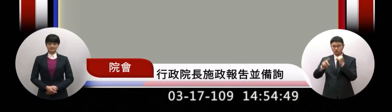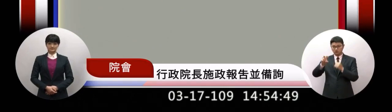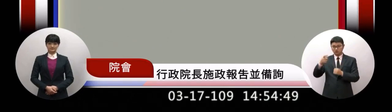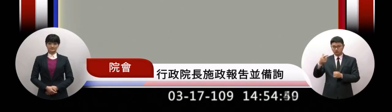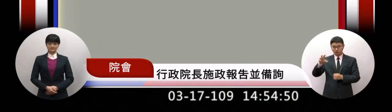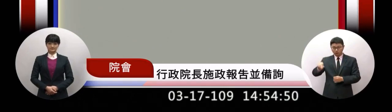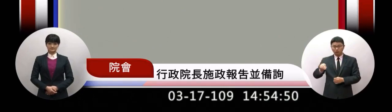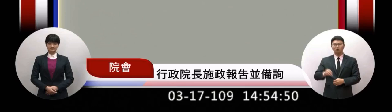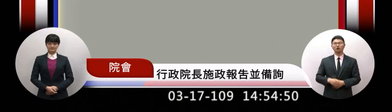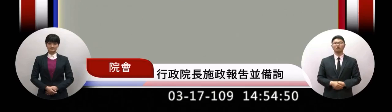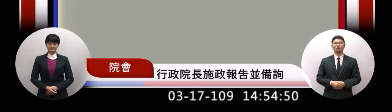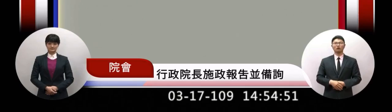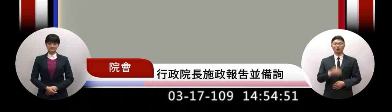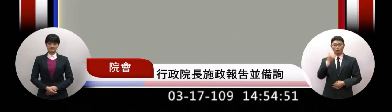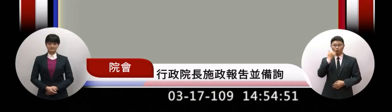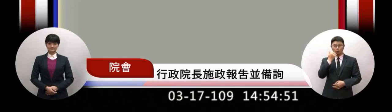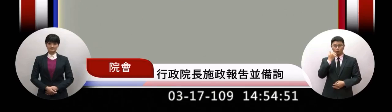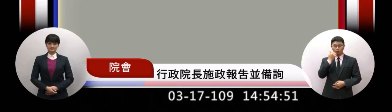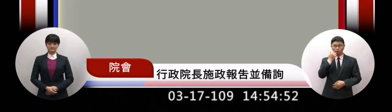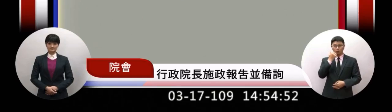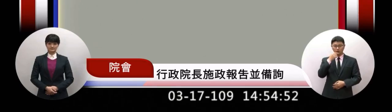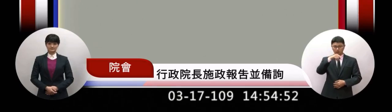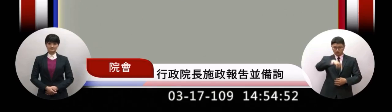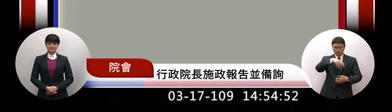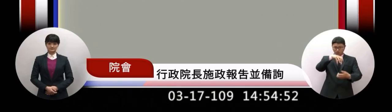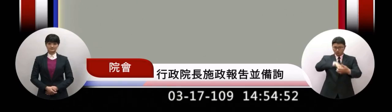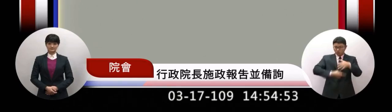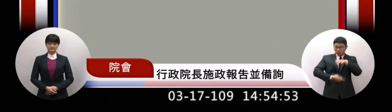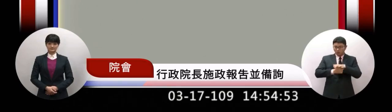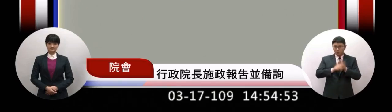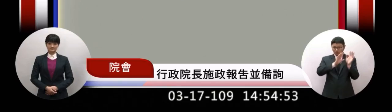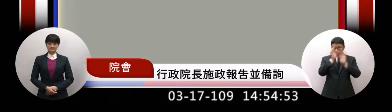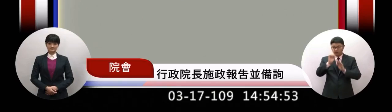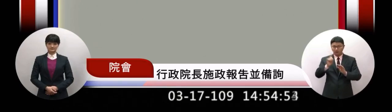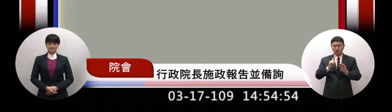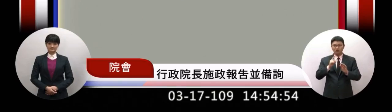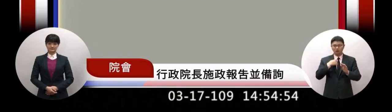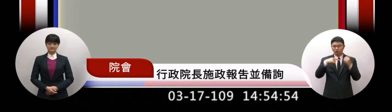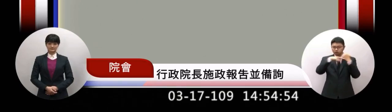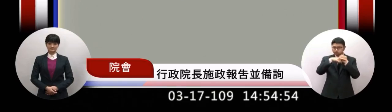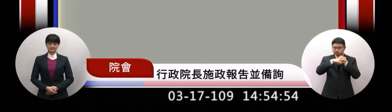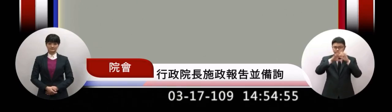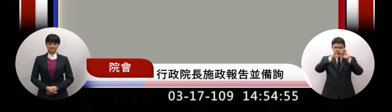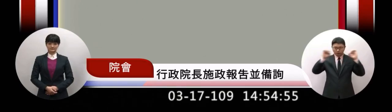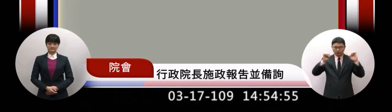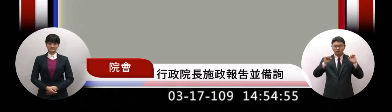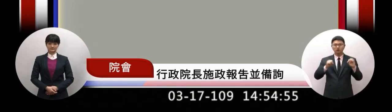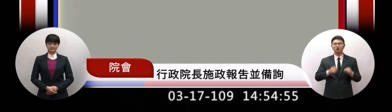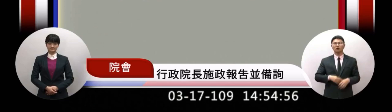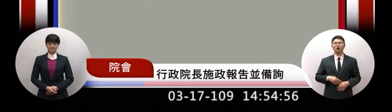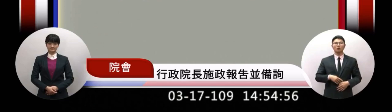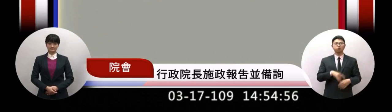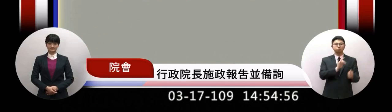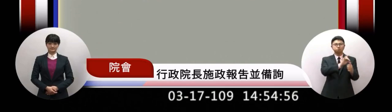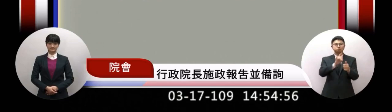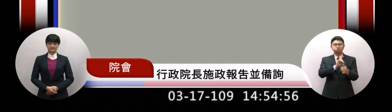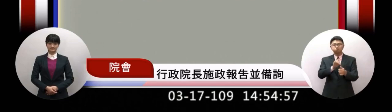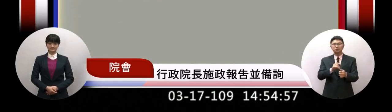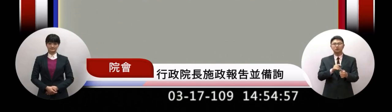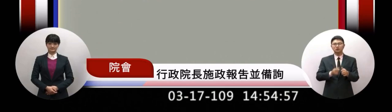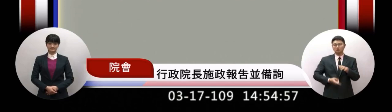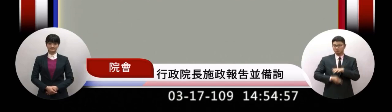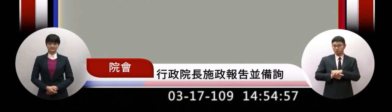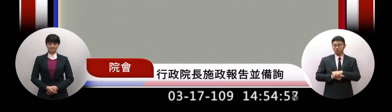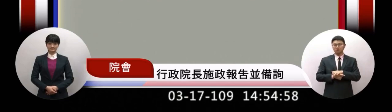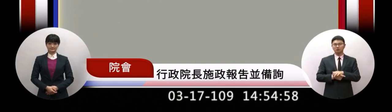过，我们如果去看里面的一个犯罪的内容，你可以看到，诈欺的嫌疑犯